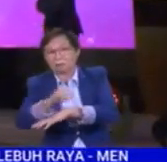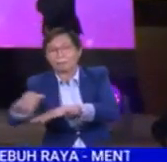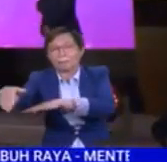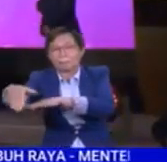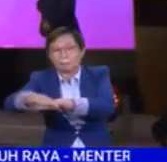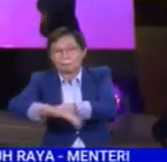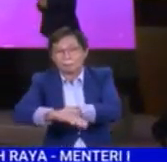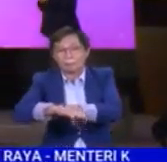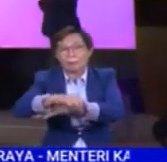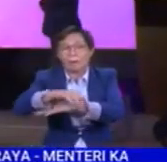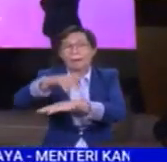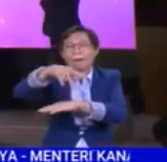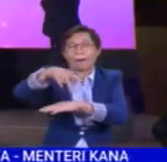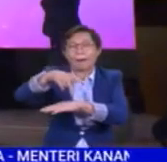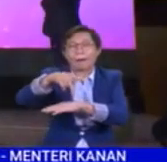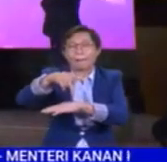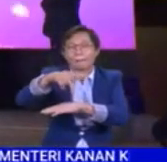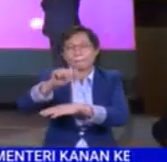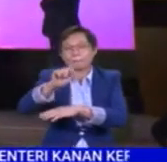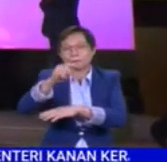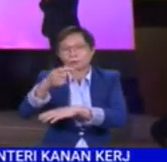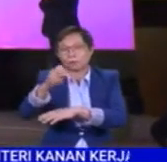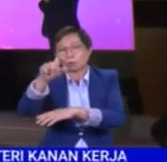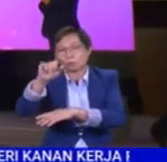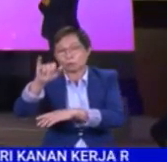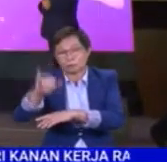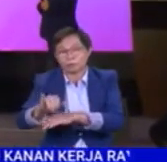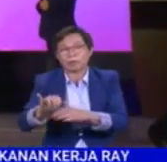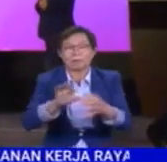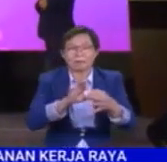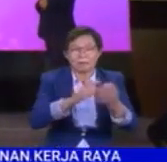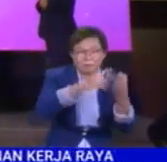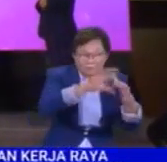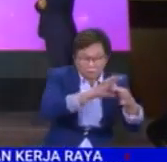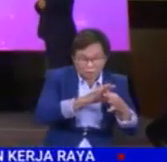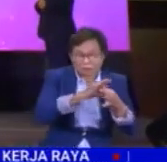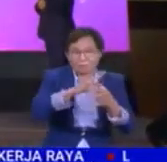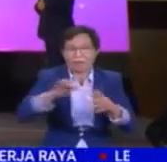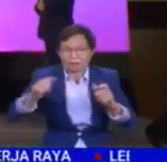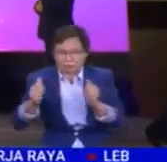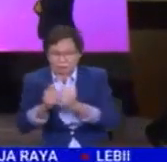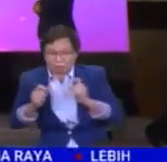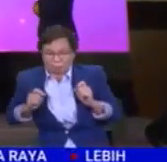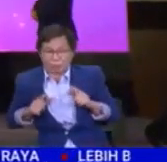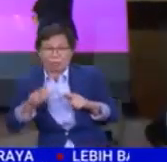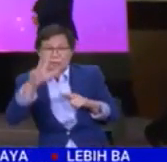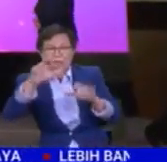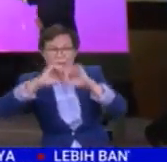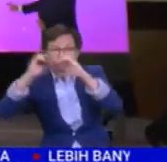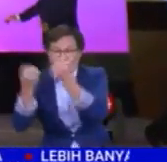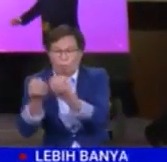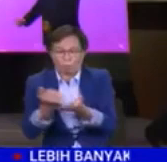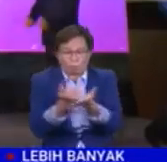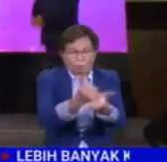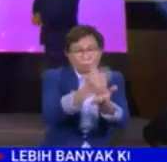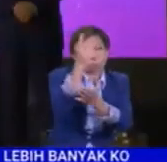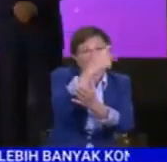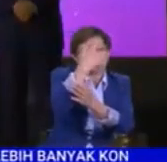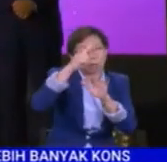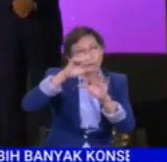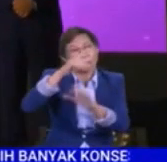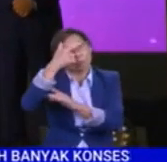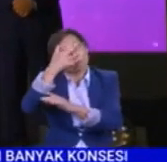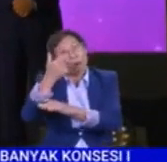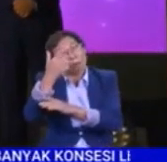Premier Pathology di ibu negara. Kerjasama dan inisiatif swasta seperti tiga organisasi tersebut dapat membantu kerajaan kerana ia